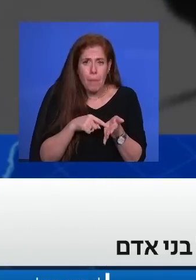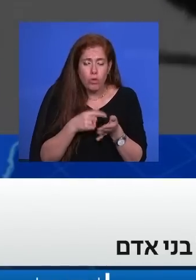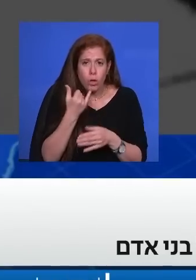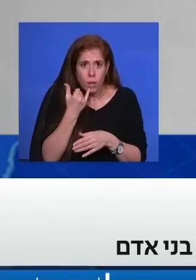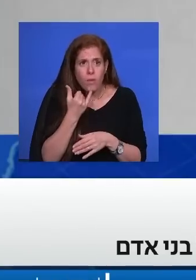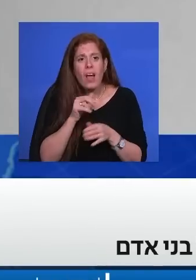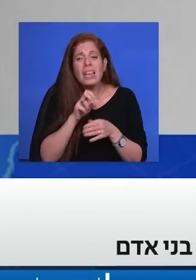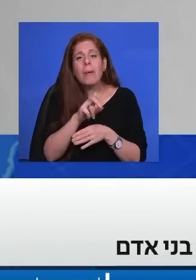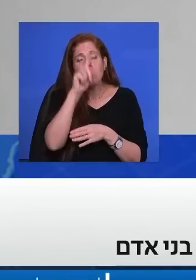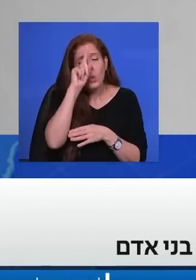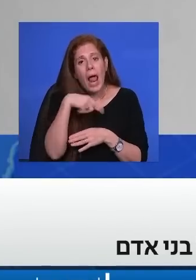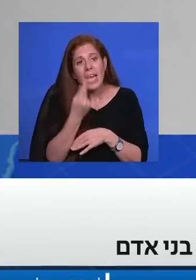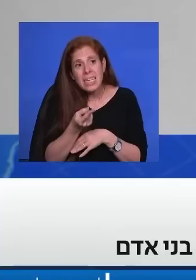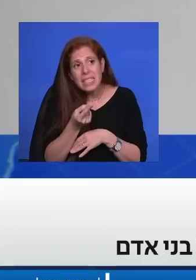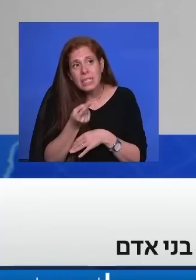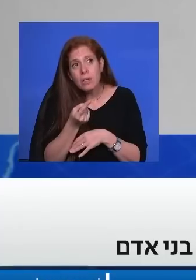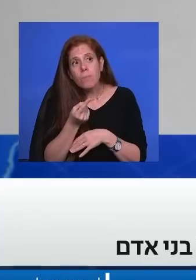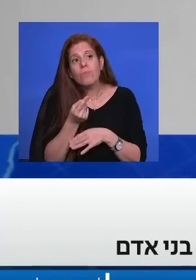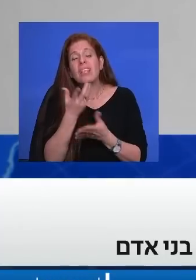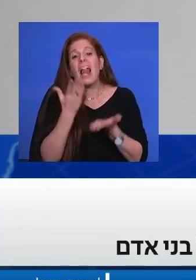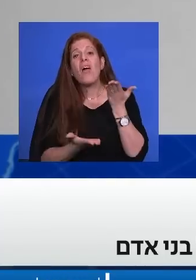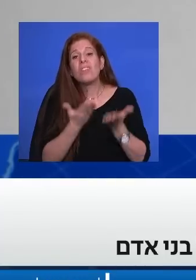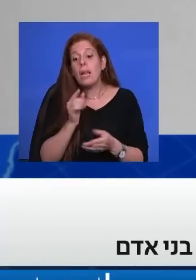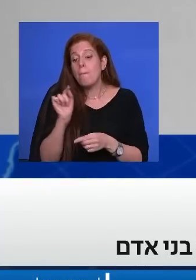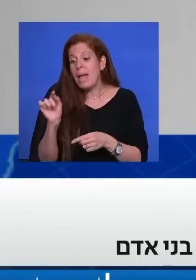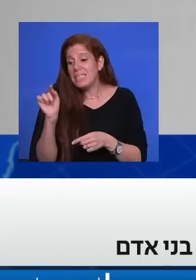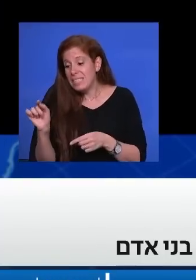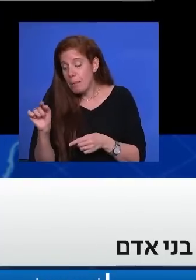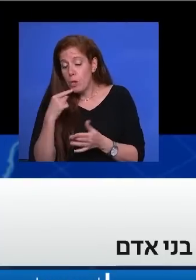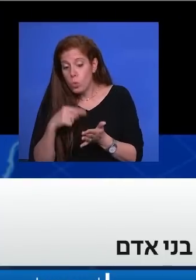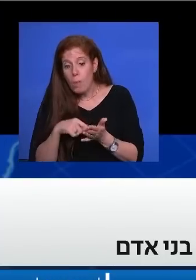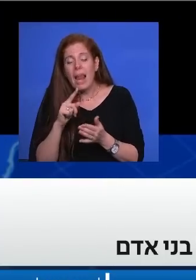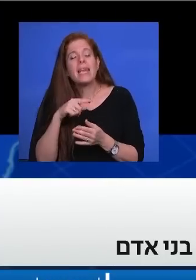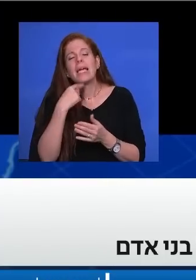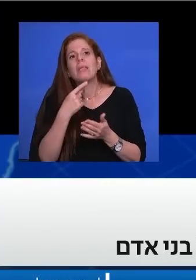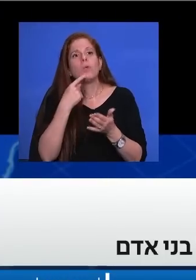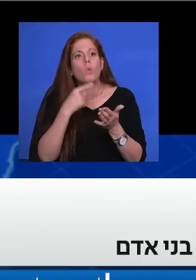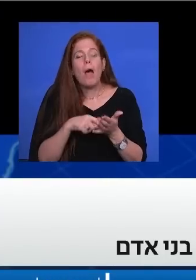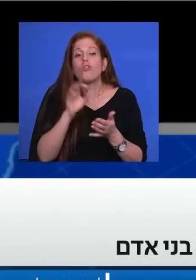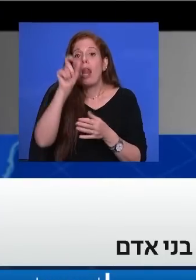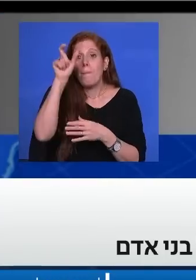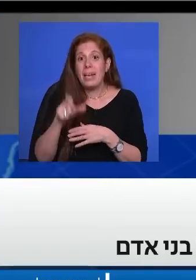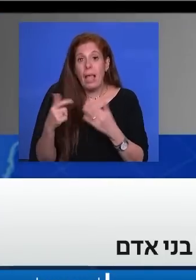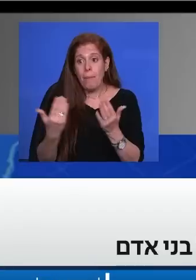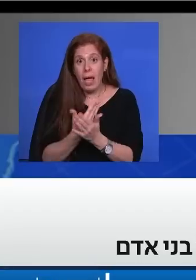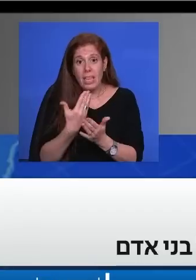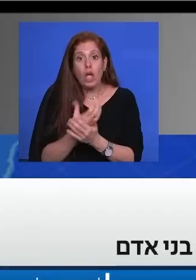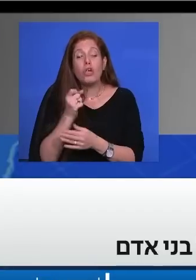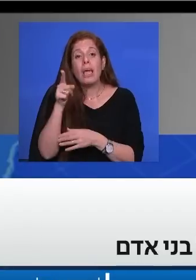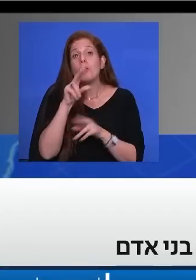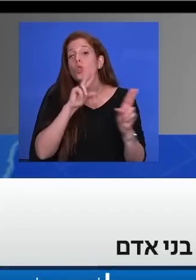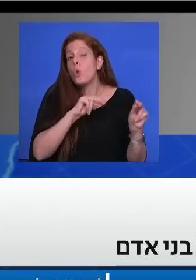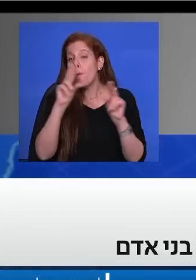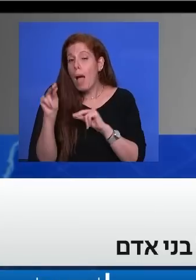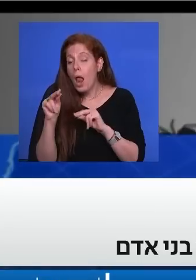ידעו להגיד, להבדיל בין זה, בין הדוגמה, להגיד אם הדוגמה הזו של הבן אדם החדש, האם היא דומה